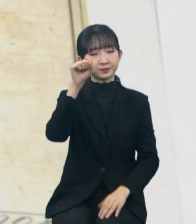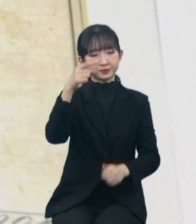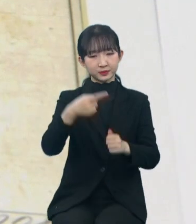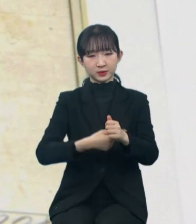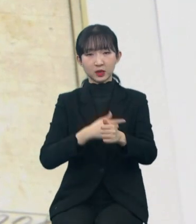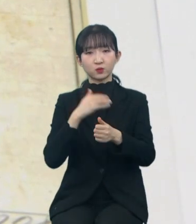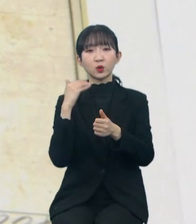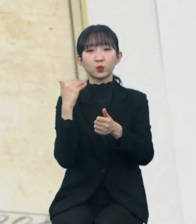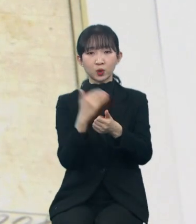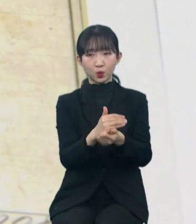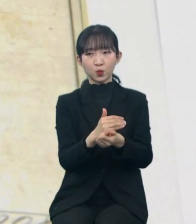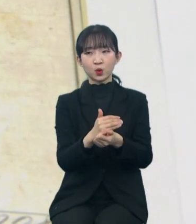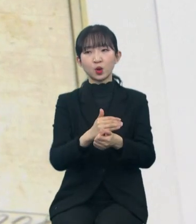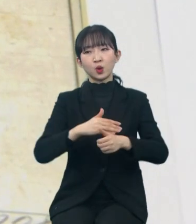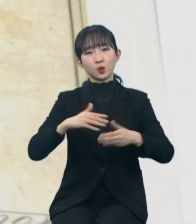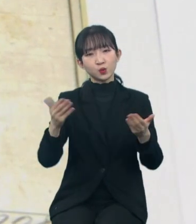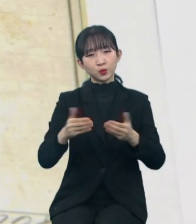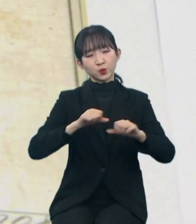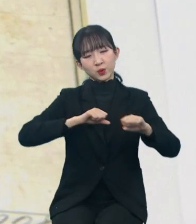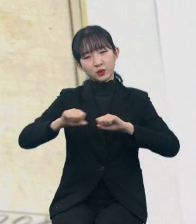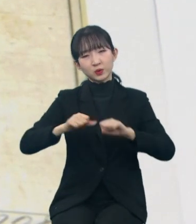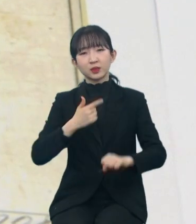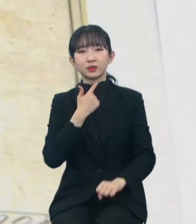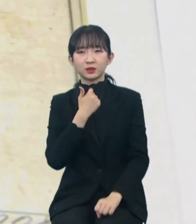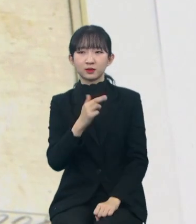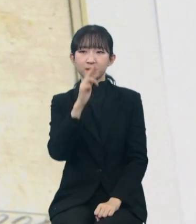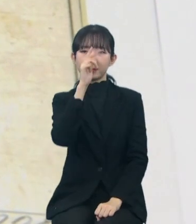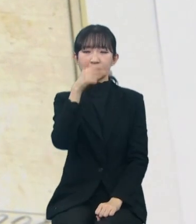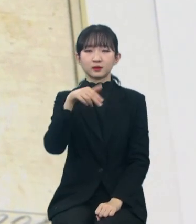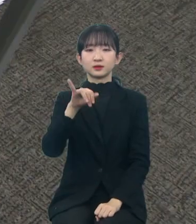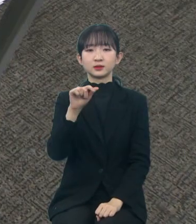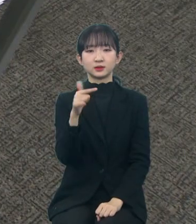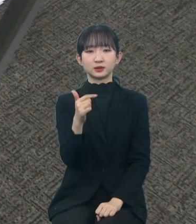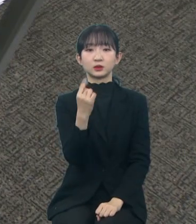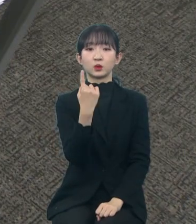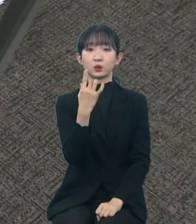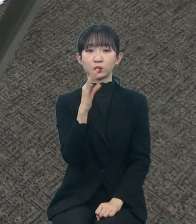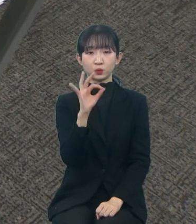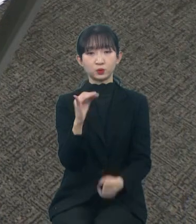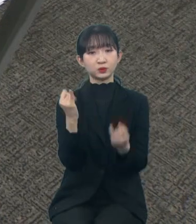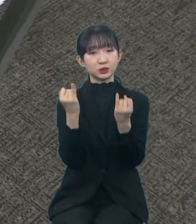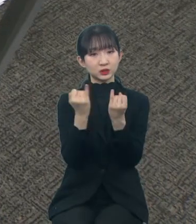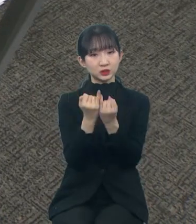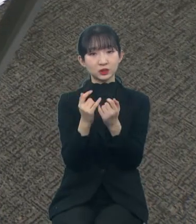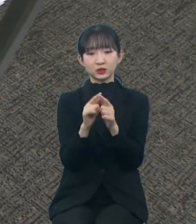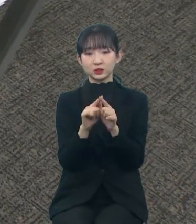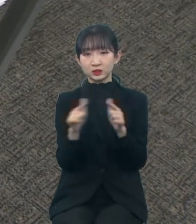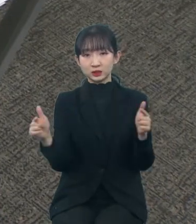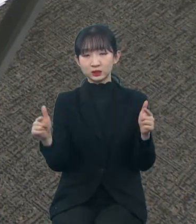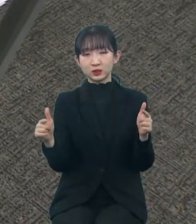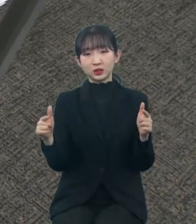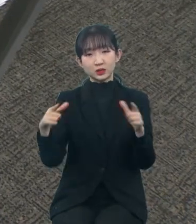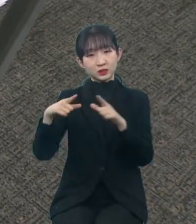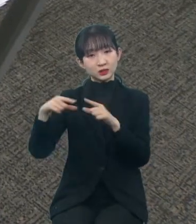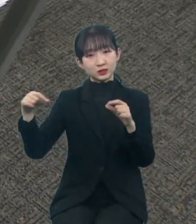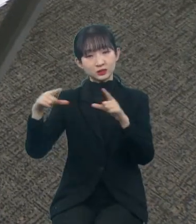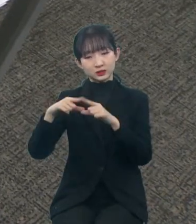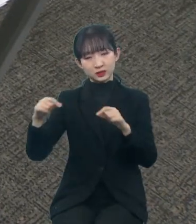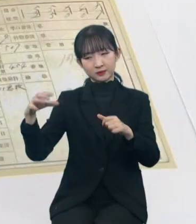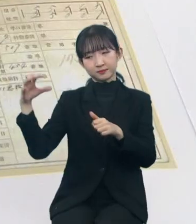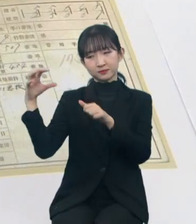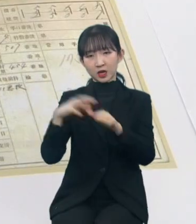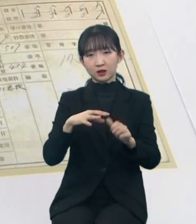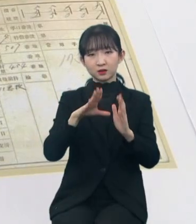조직, 노조 활동으로 수차례 옥고를 치른 박진홍 지사. 모두 일제강점기 나라를 위해 투쟁한